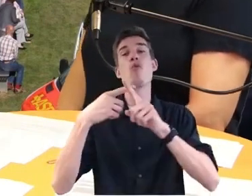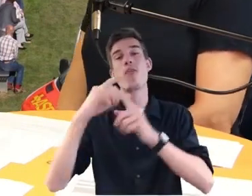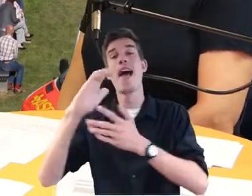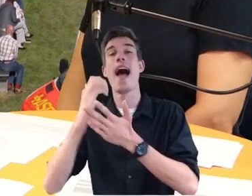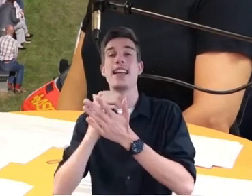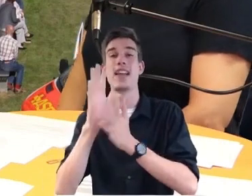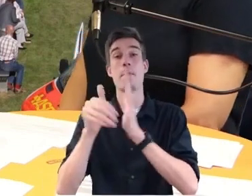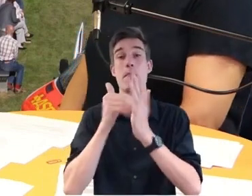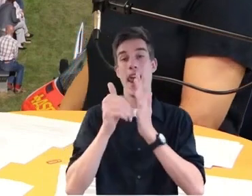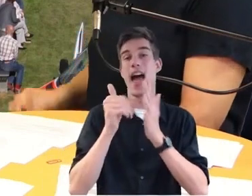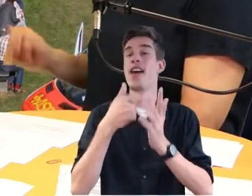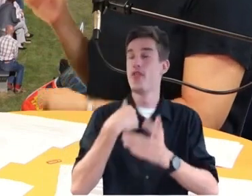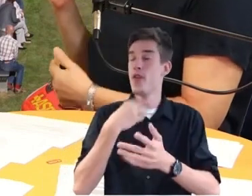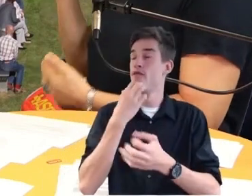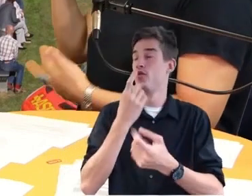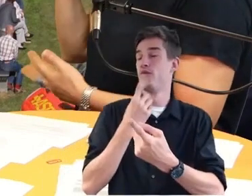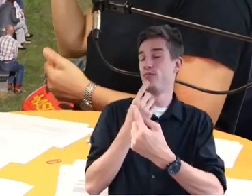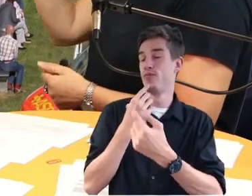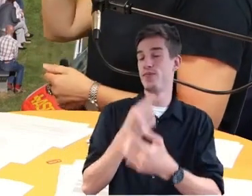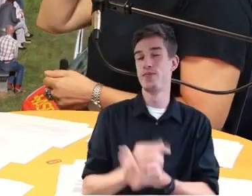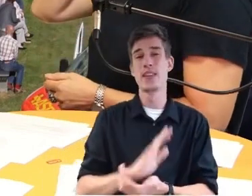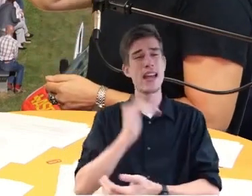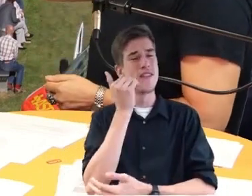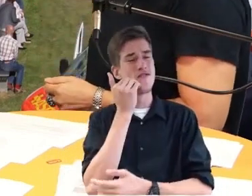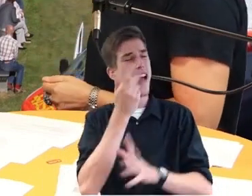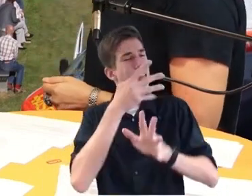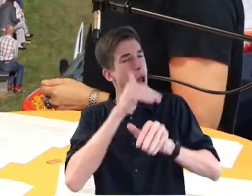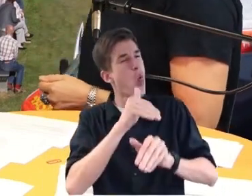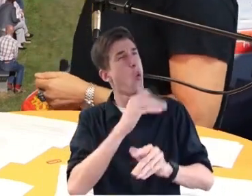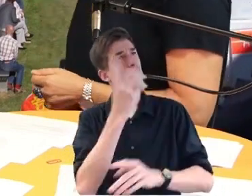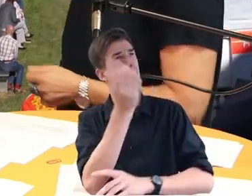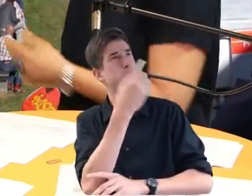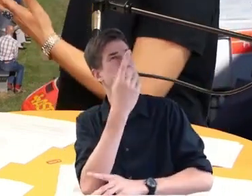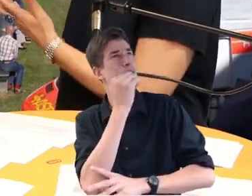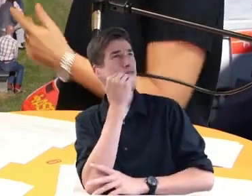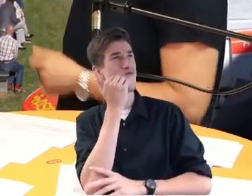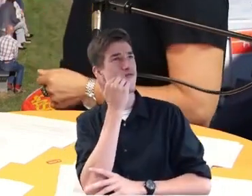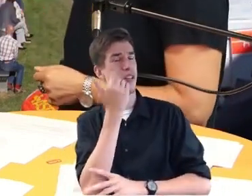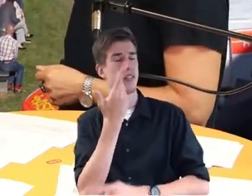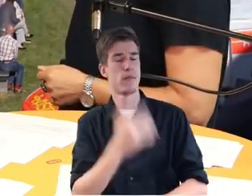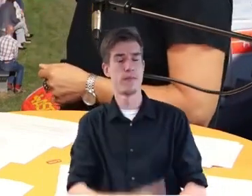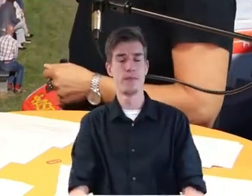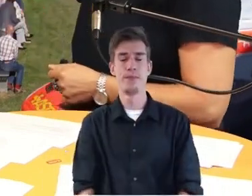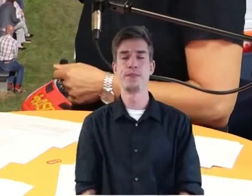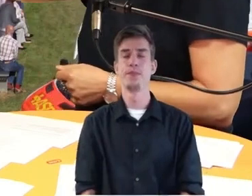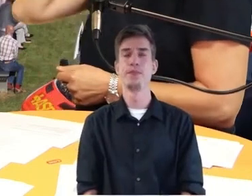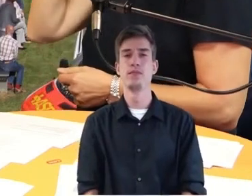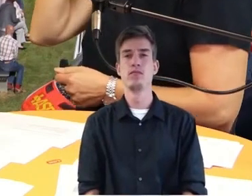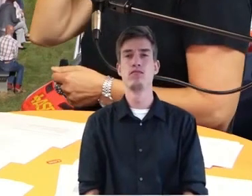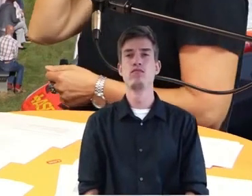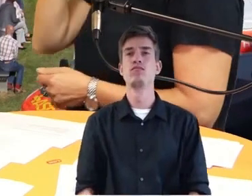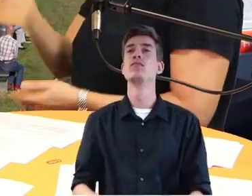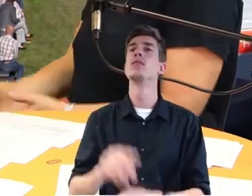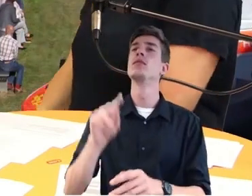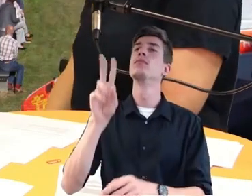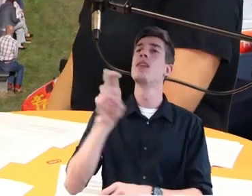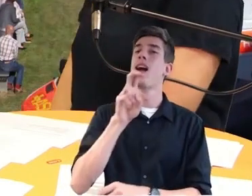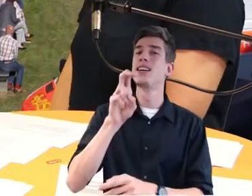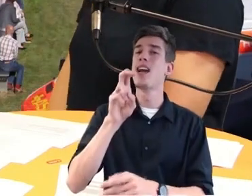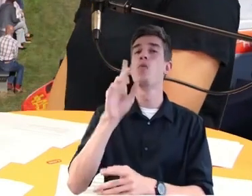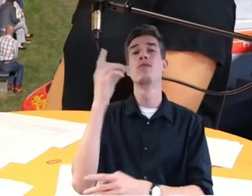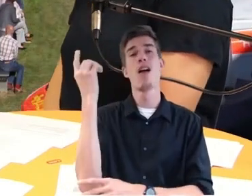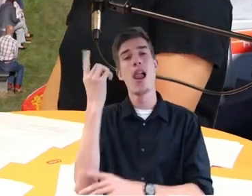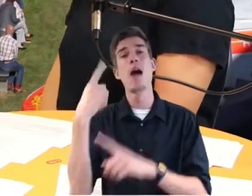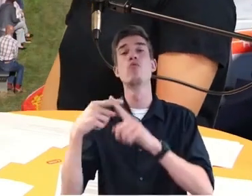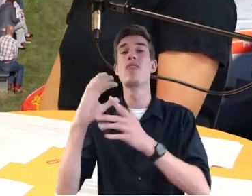möglichst fehlerfrei Ja, auszusprechen. wann Ja, wird sie aktiviert wann und wird was ist der? unsere Rolle auch beim Genau. BBK? Also der Krankenhausalarm- und Einsatzplan wird immer